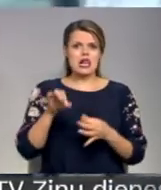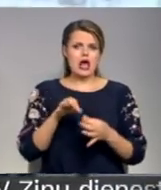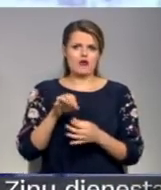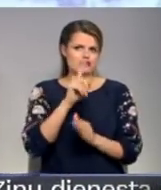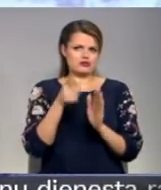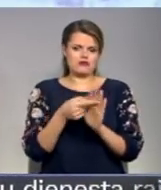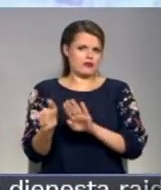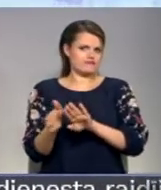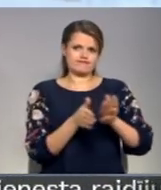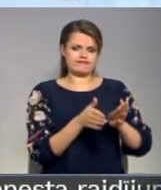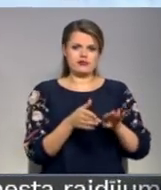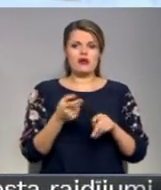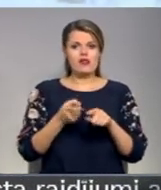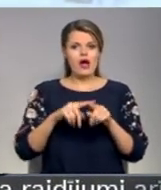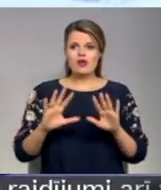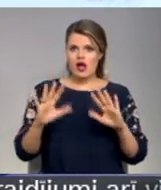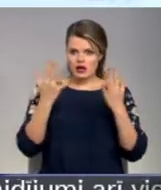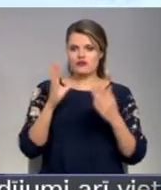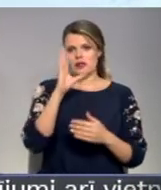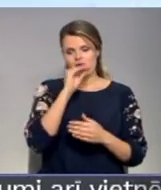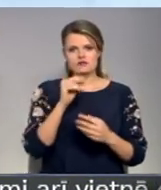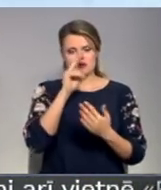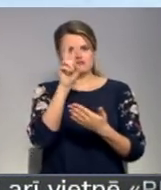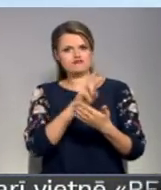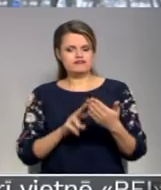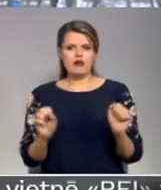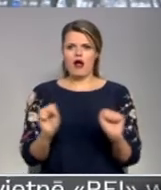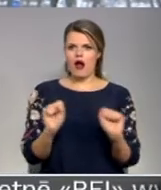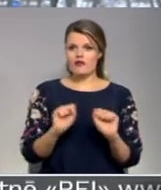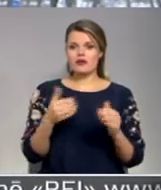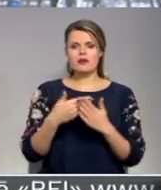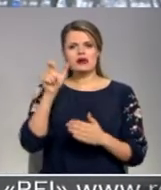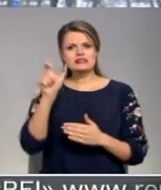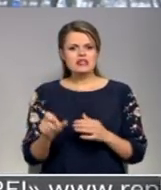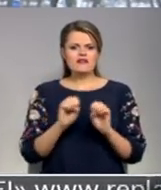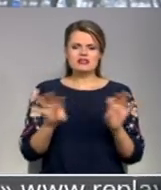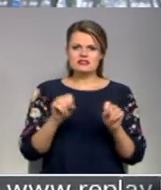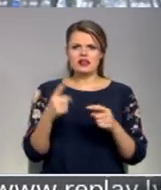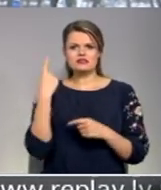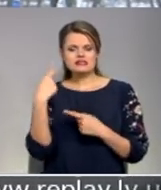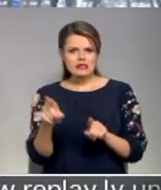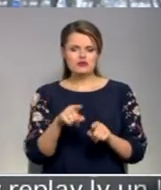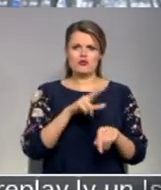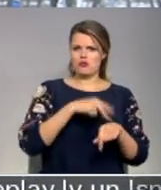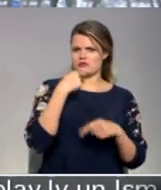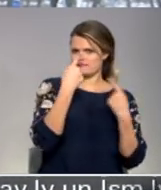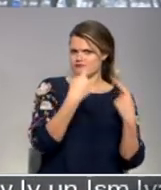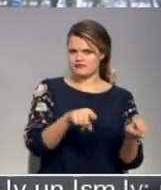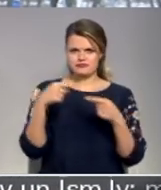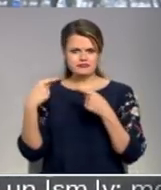vairs neprasa, un tādus gadījumus ir iespējams izskatīt ātrāk. Cilvēks stāsta vienu, policists stāsta otru, un